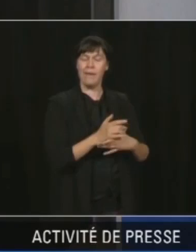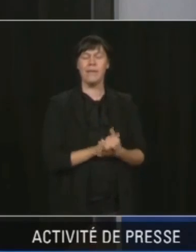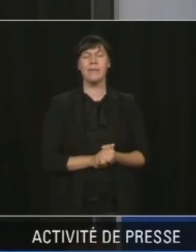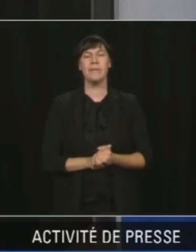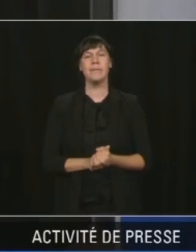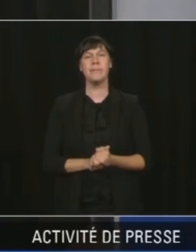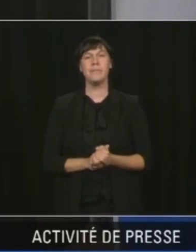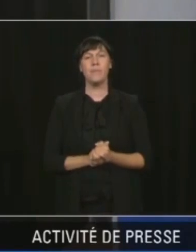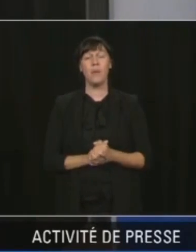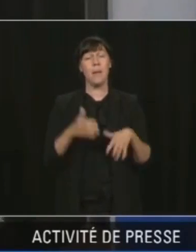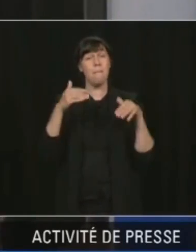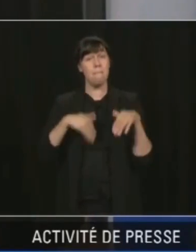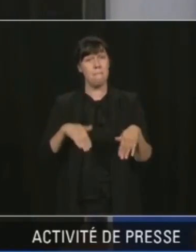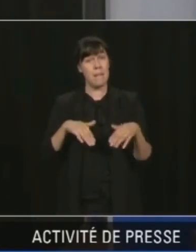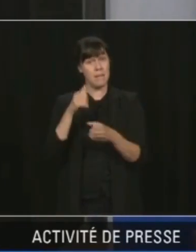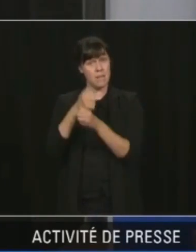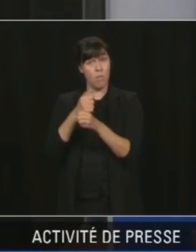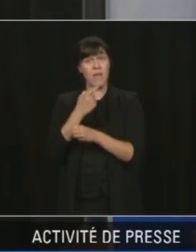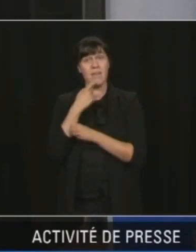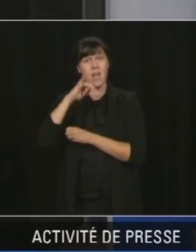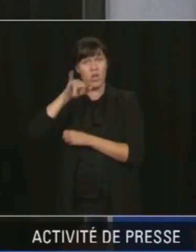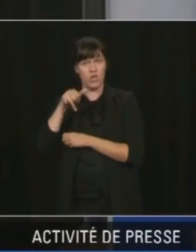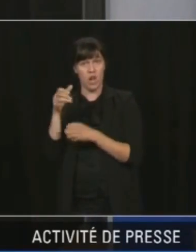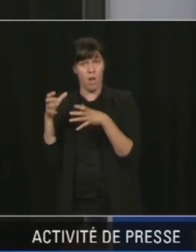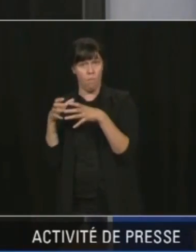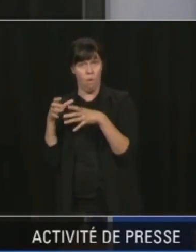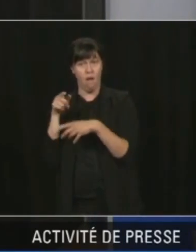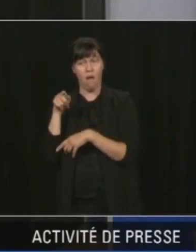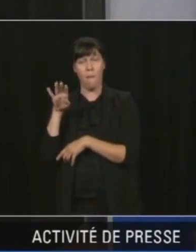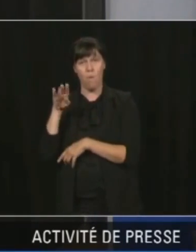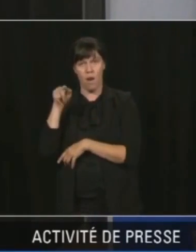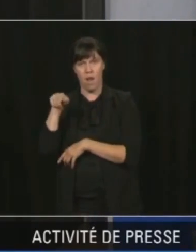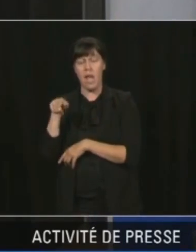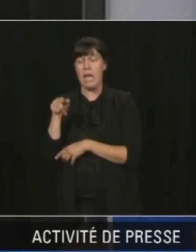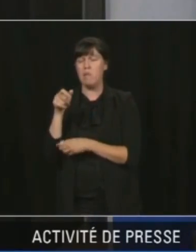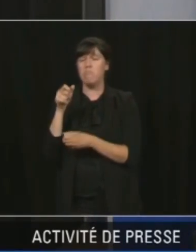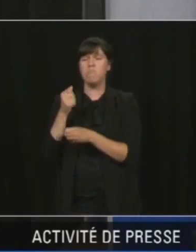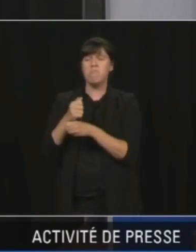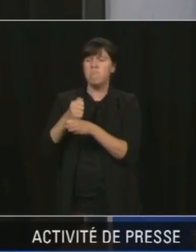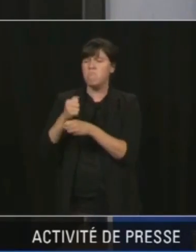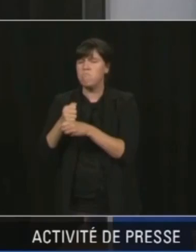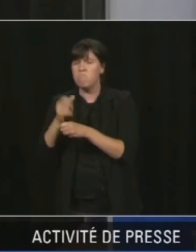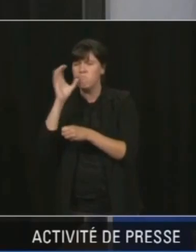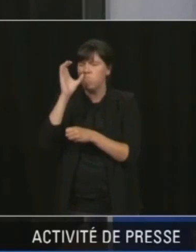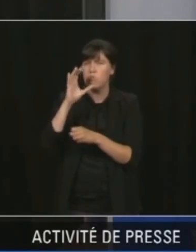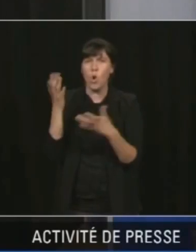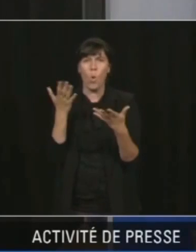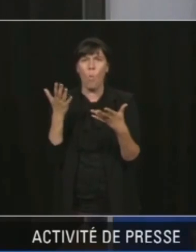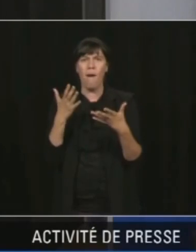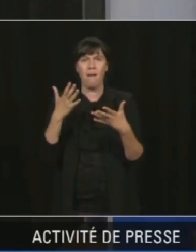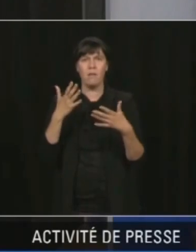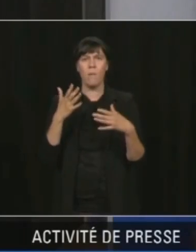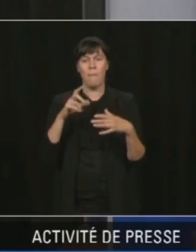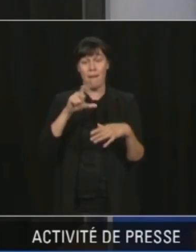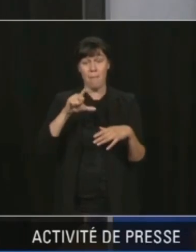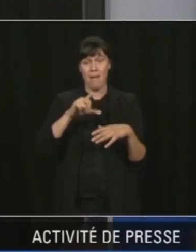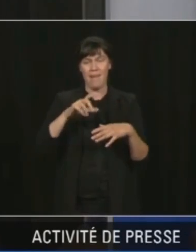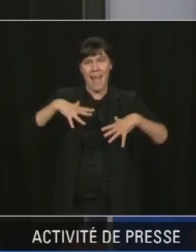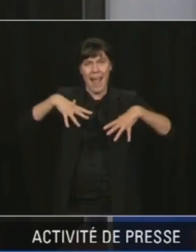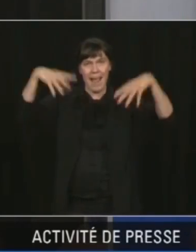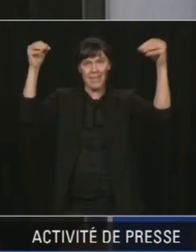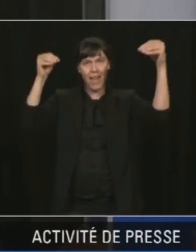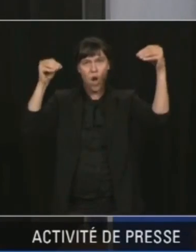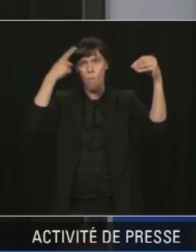Boulay, travaille sur du recrutement à l'extérieur du Québec. Puis, il travaille aussi sur une accélération de la